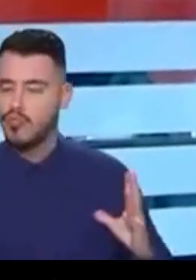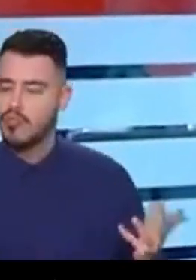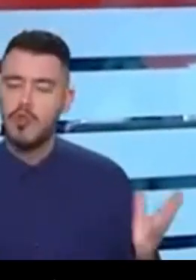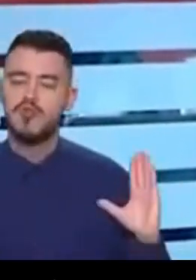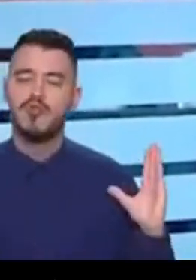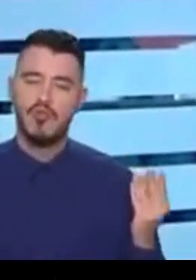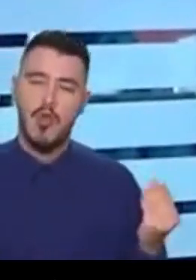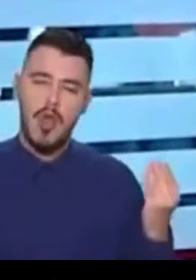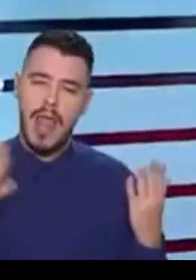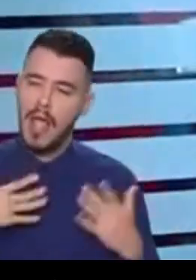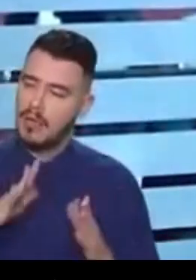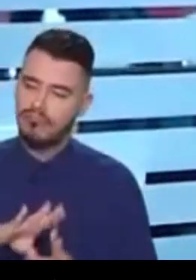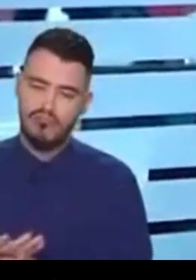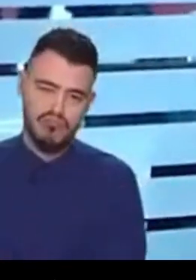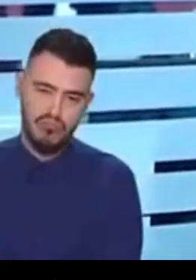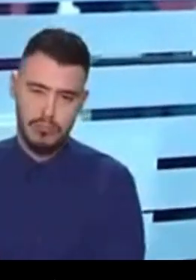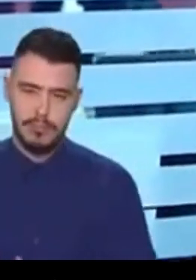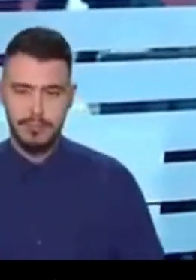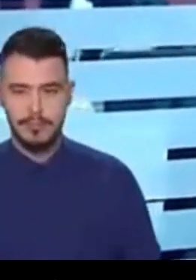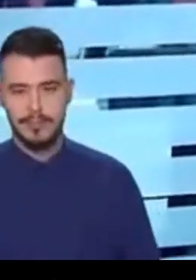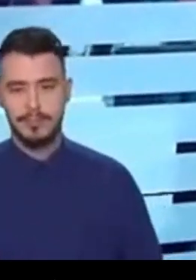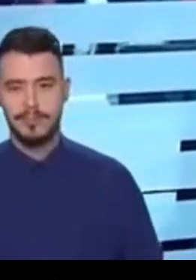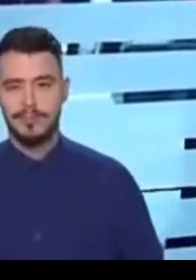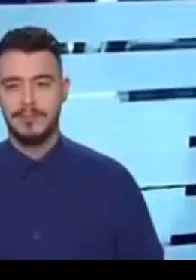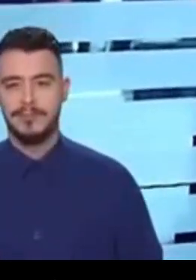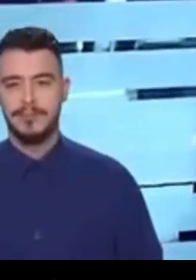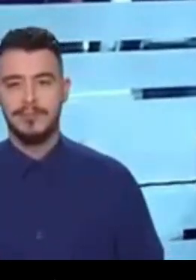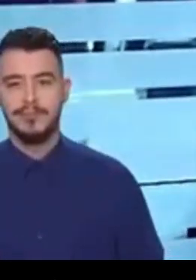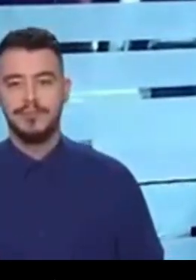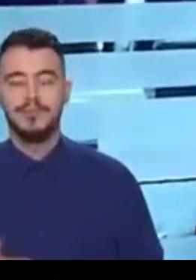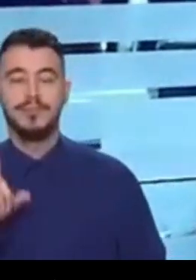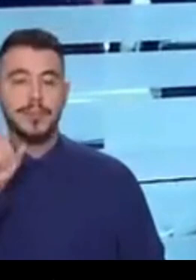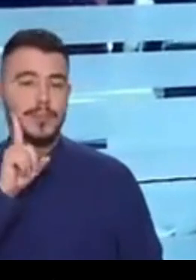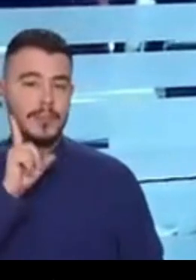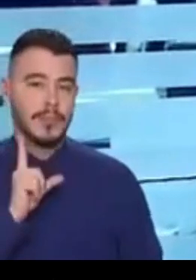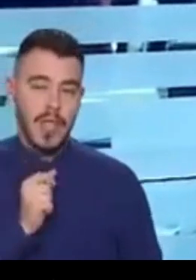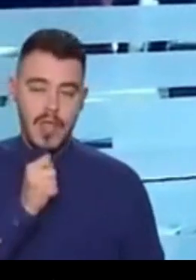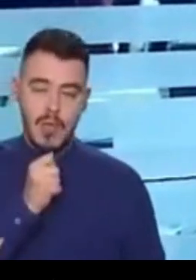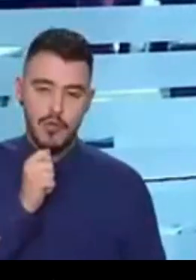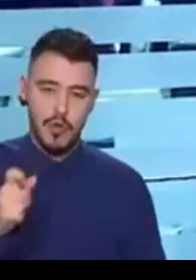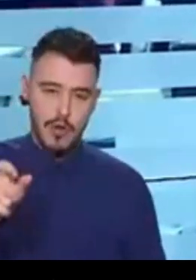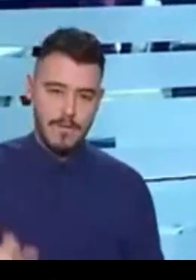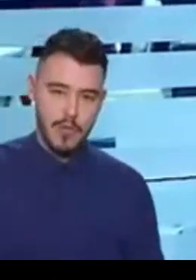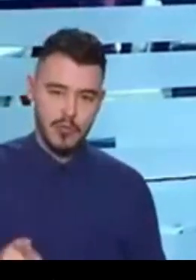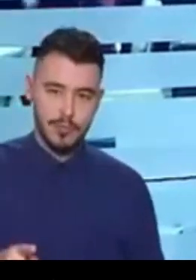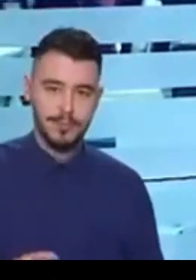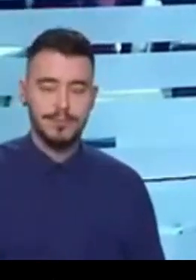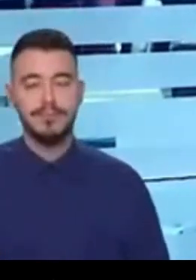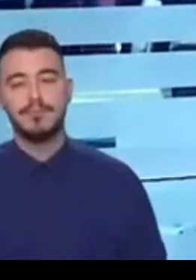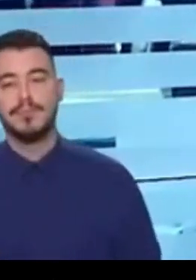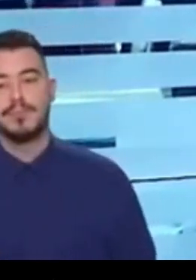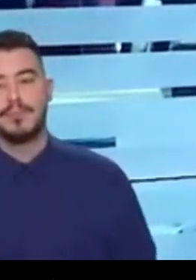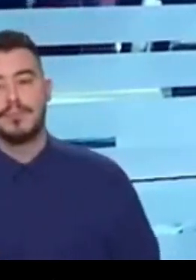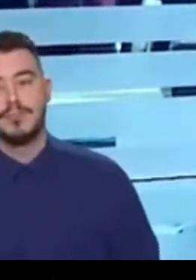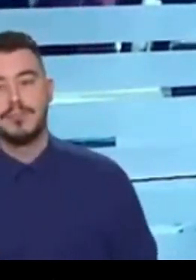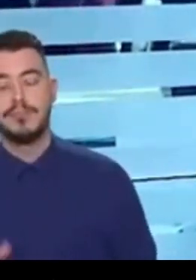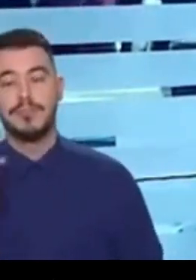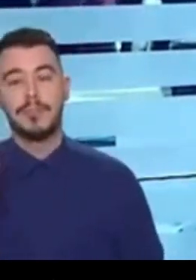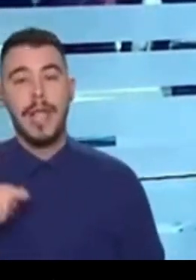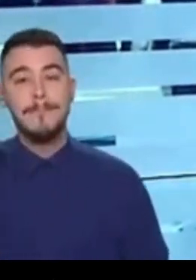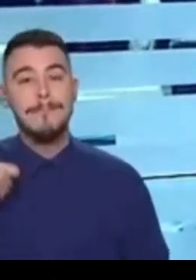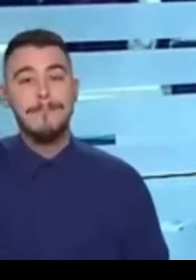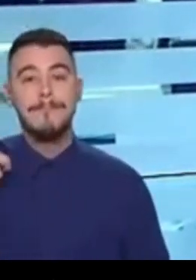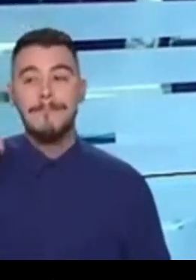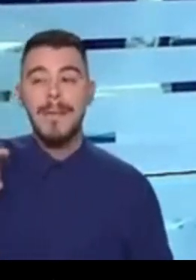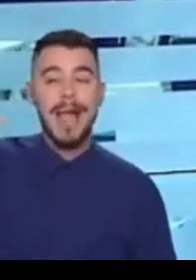Πριν συζητήσουμε το θέμα με τον κύριο Στεφανάδη, είναι εδώ η Άσπα Μπαλέτα, γιατί περνάει μια περιπέτεια υγείας και η μητέρα